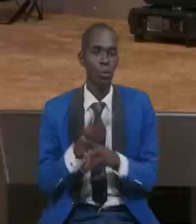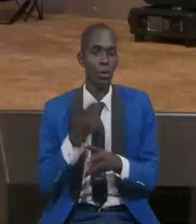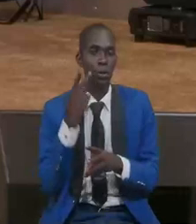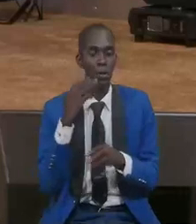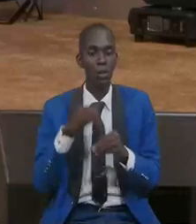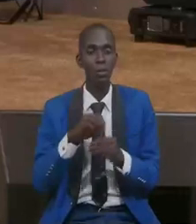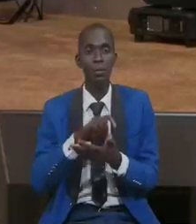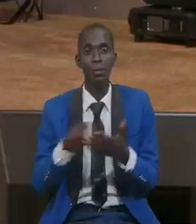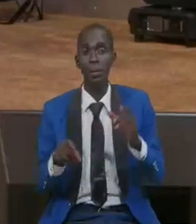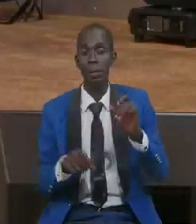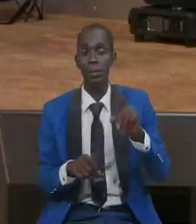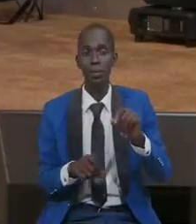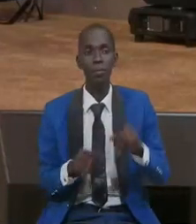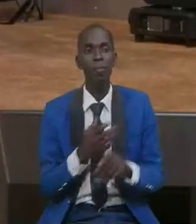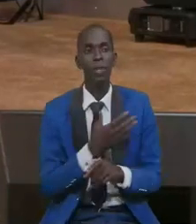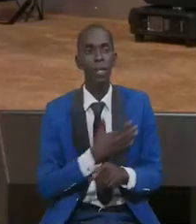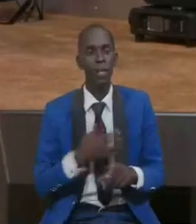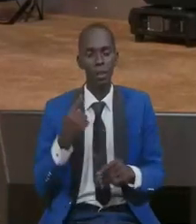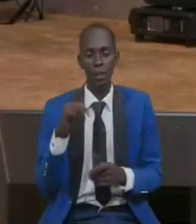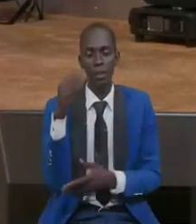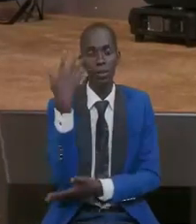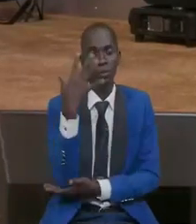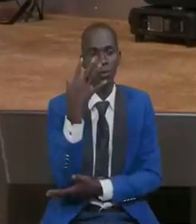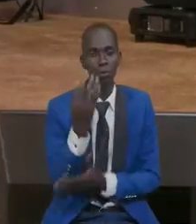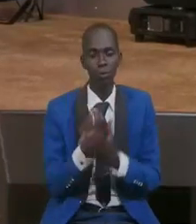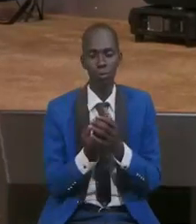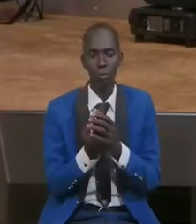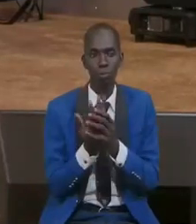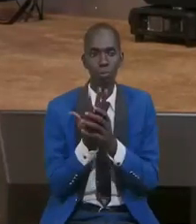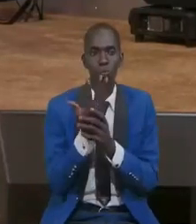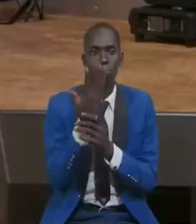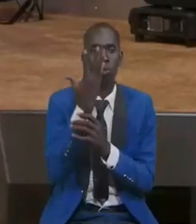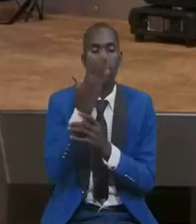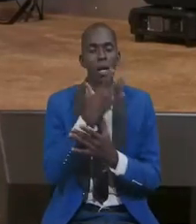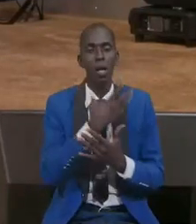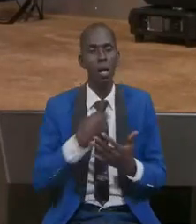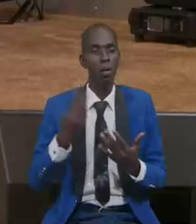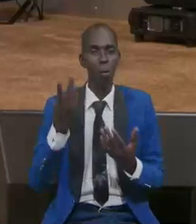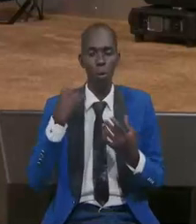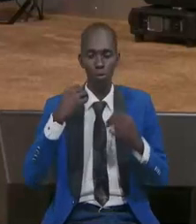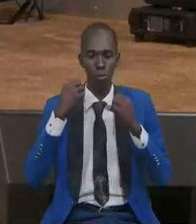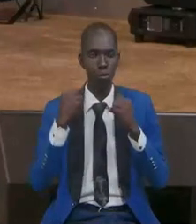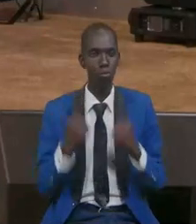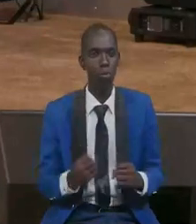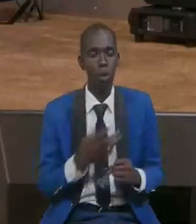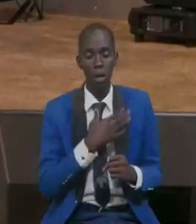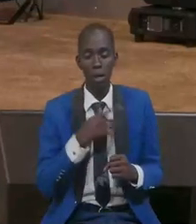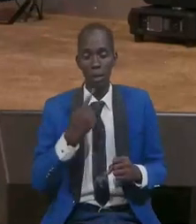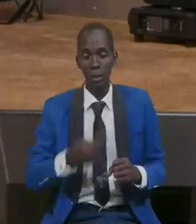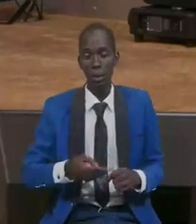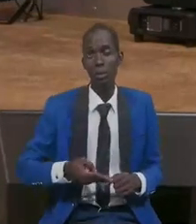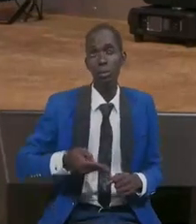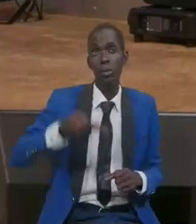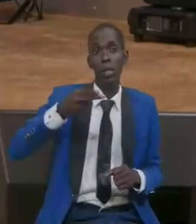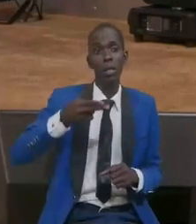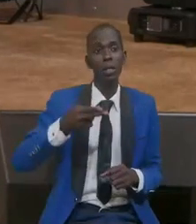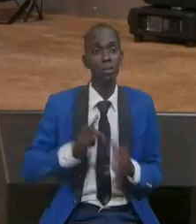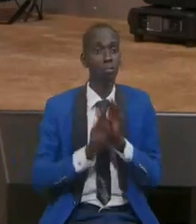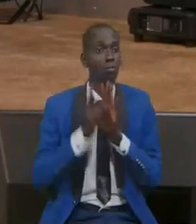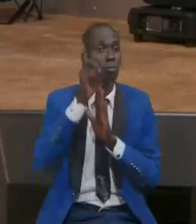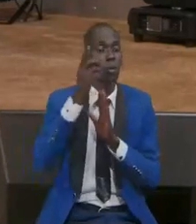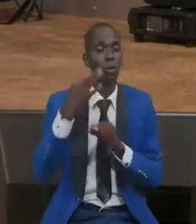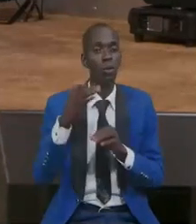arbre était devenu grand et fort. Sa cime, c'est-à-dire son sommet, s'élevait jusqu'aux cieux.